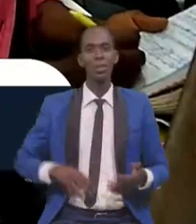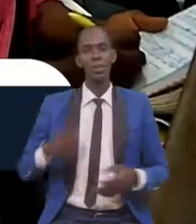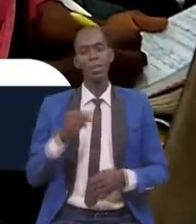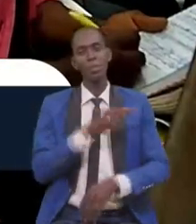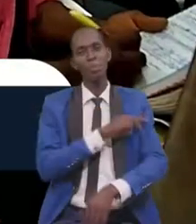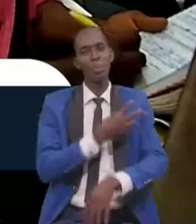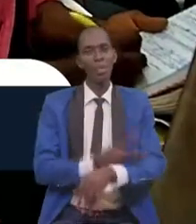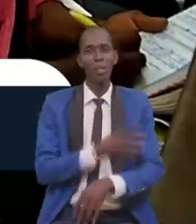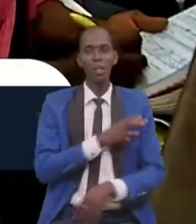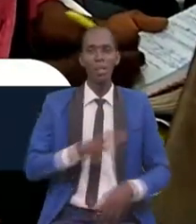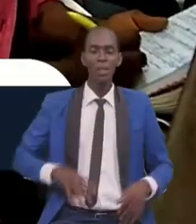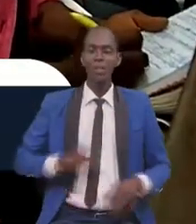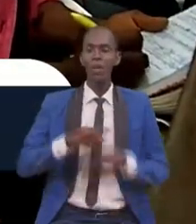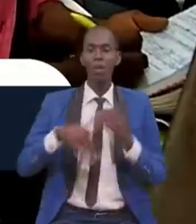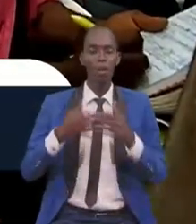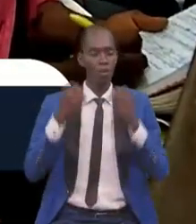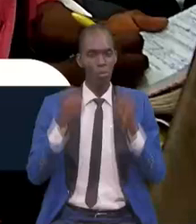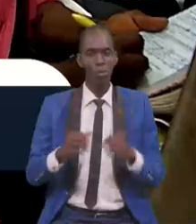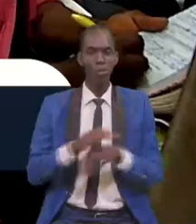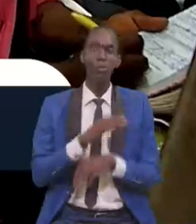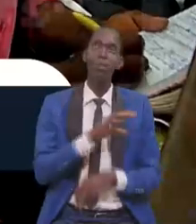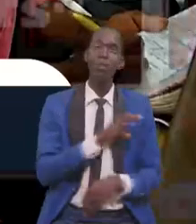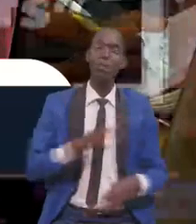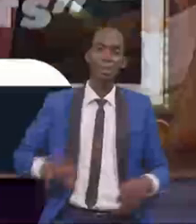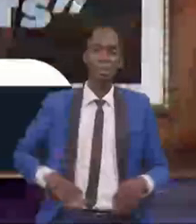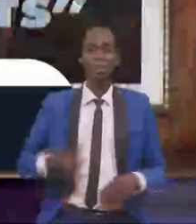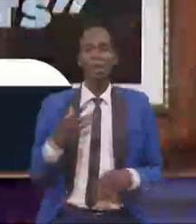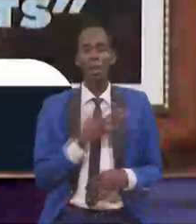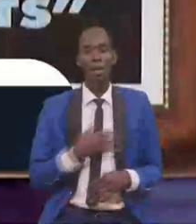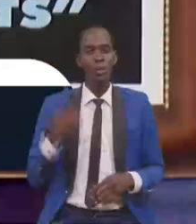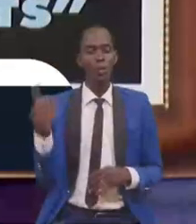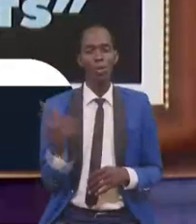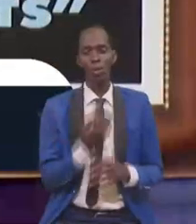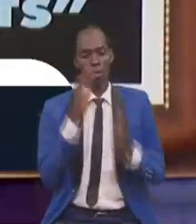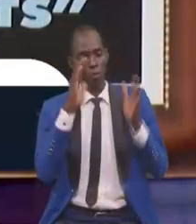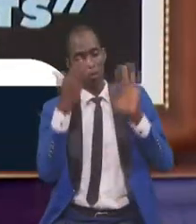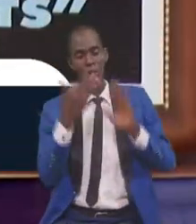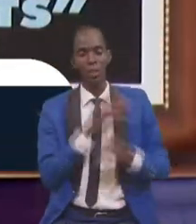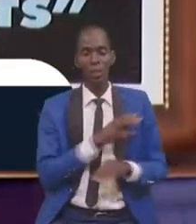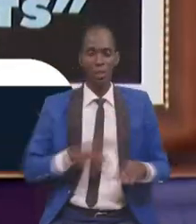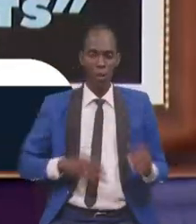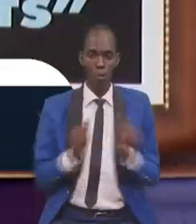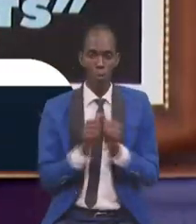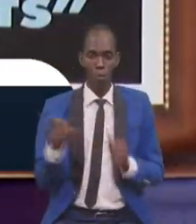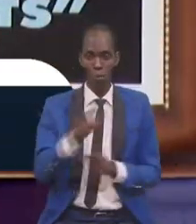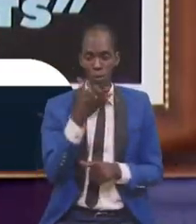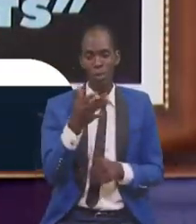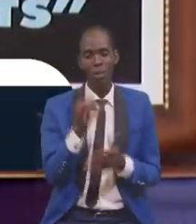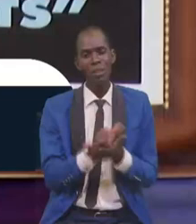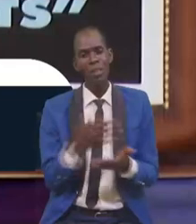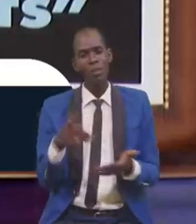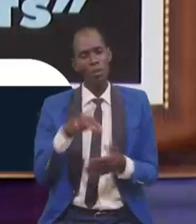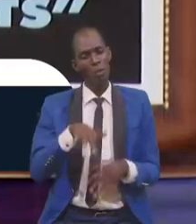ressuscité, le Christ tout-puissant, omnipotent, le Christ omniprésent, qui est là avec vous. La chose là que